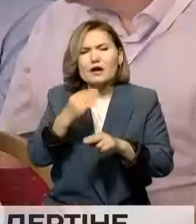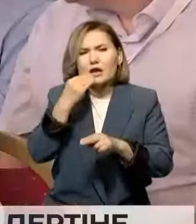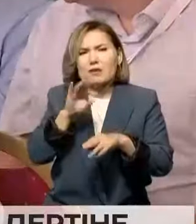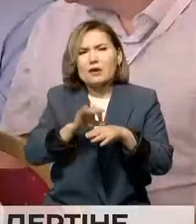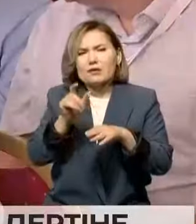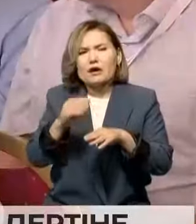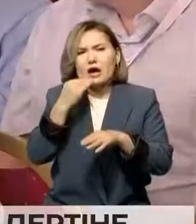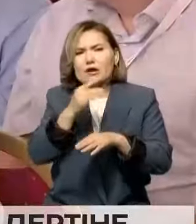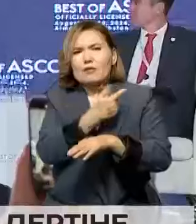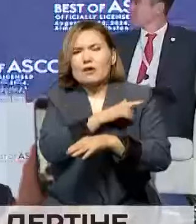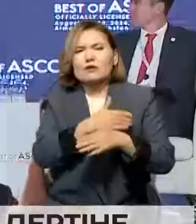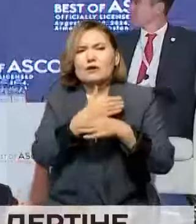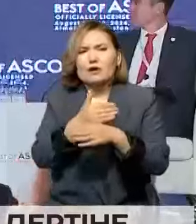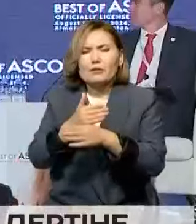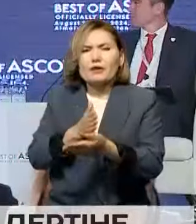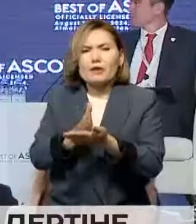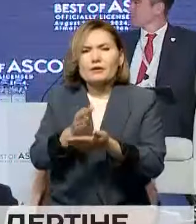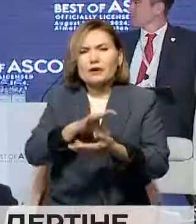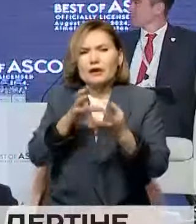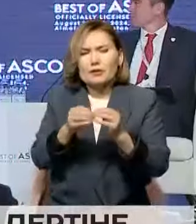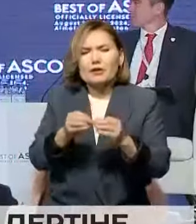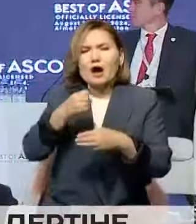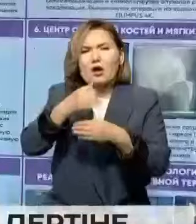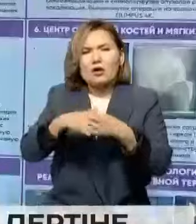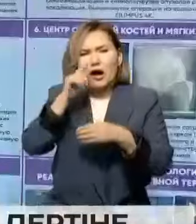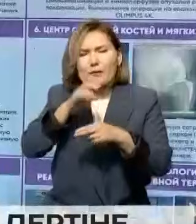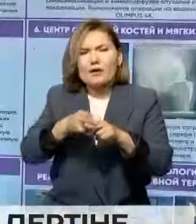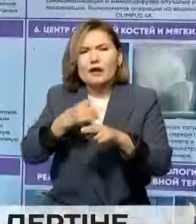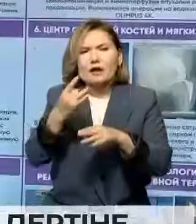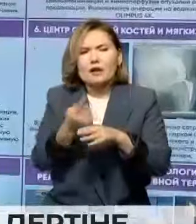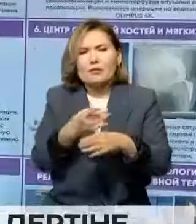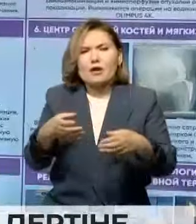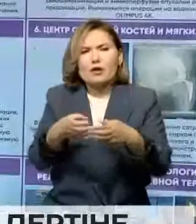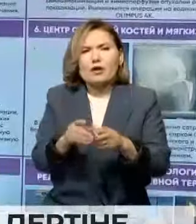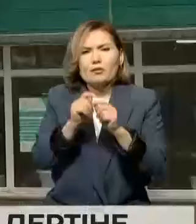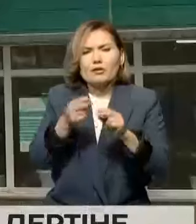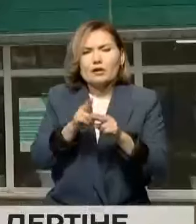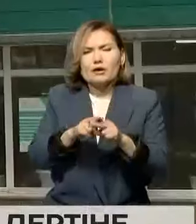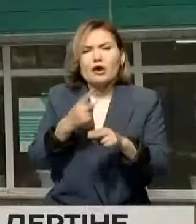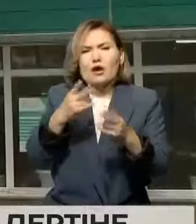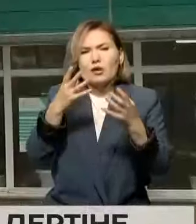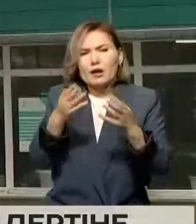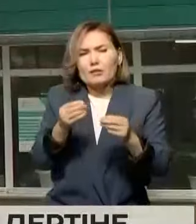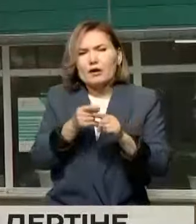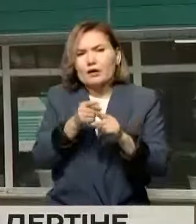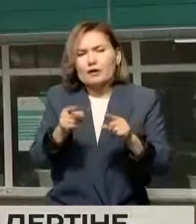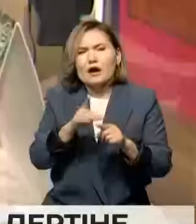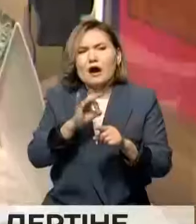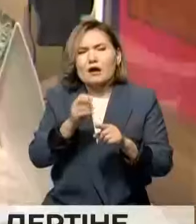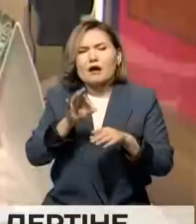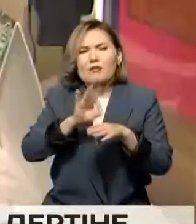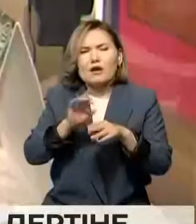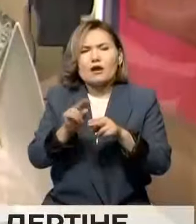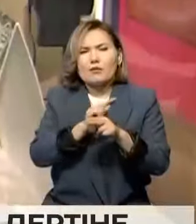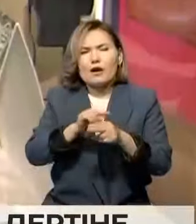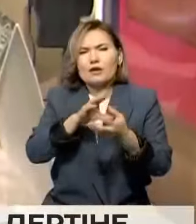сапалы медициналық көмек көрсетуге бағытталған. Мұндай жиын Орталық Азияда алғаш рет ұйымдастырылды. Қатысушылар екі күн бойы онкология саласындағы